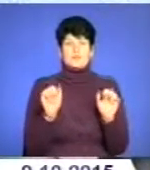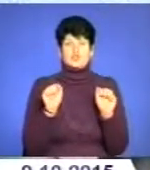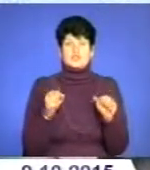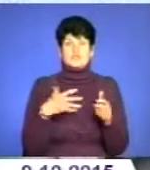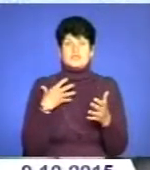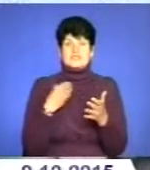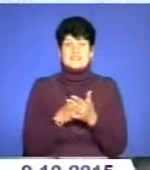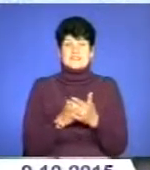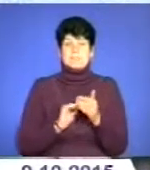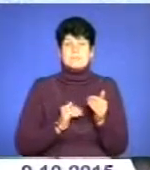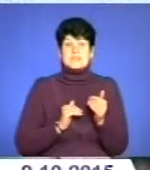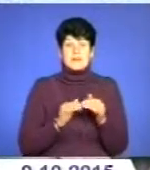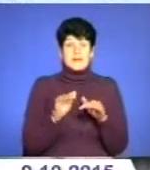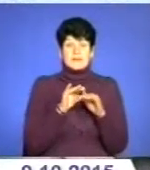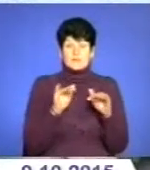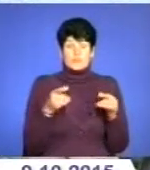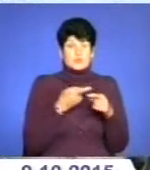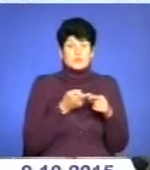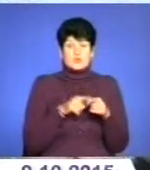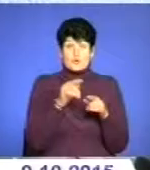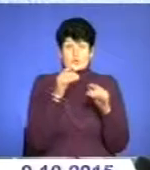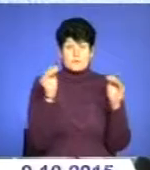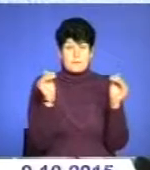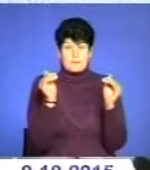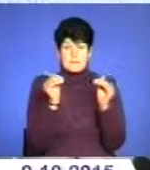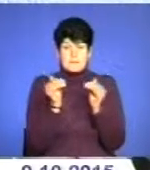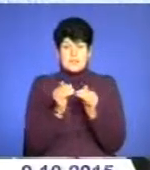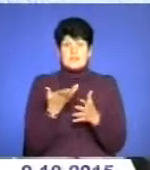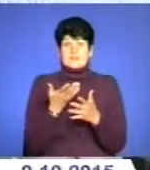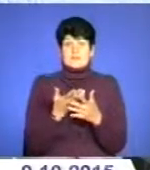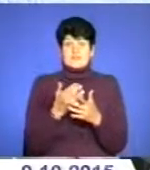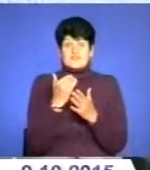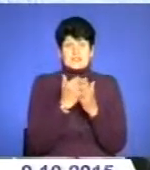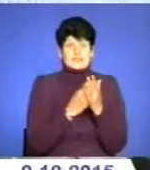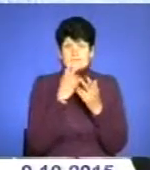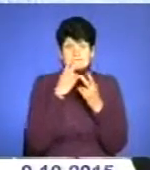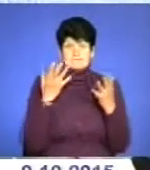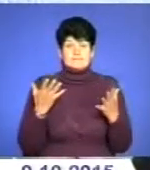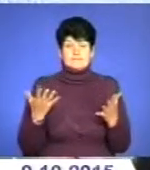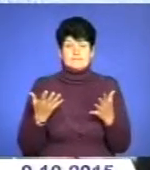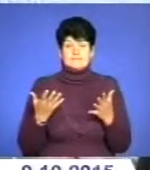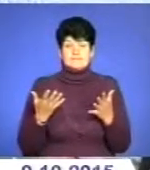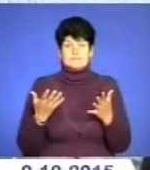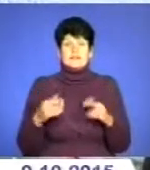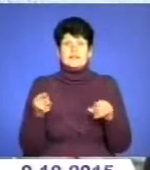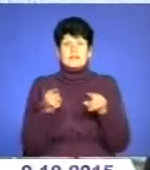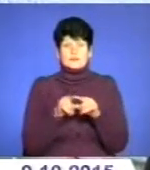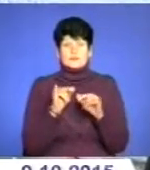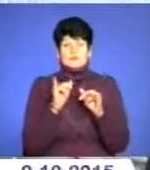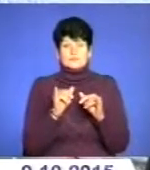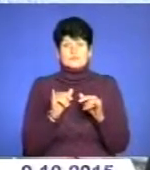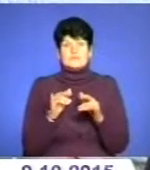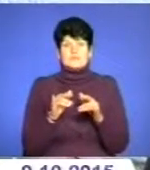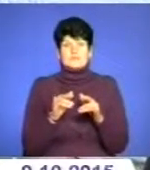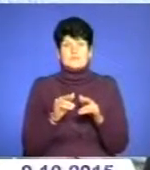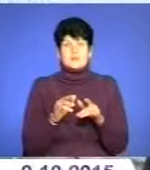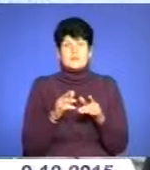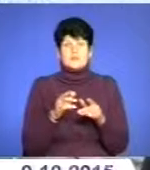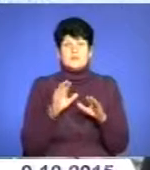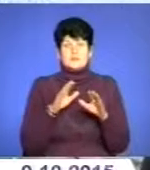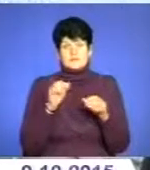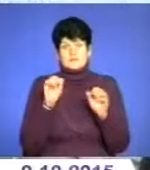кризовій ситуації, але на фоні такого великого зменшення, ну, їх в статистиці їх незамітно. Такий ж самий негативні тенденції є і в нашій